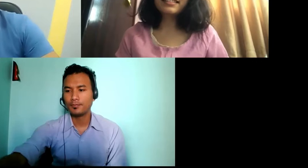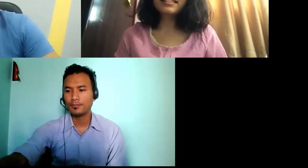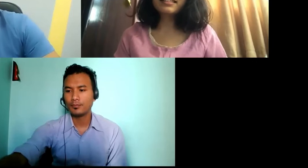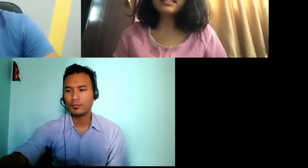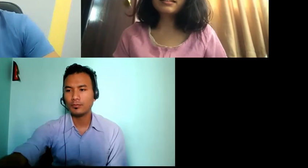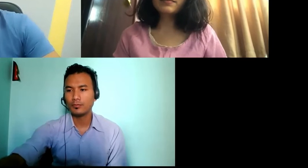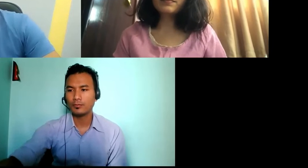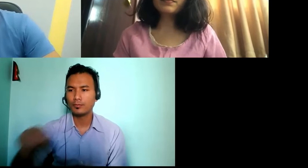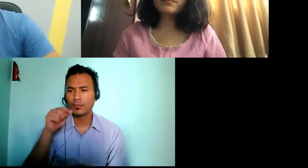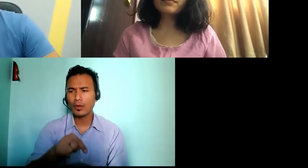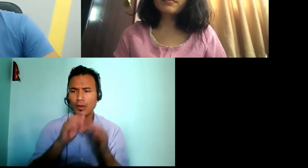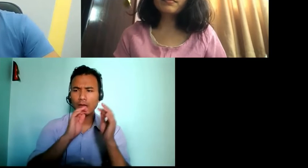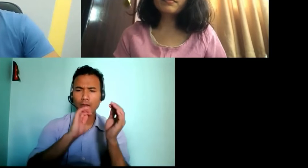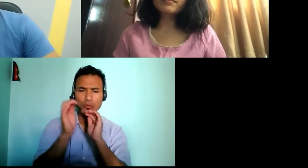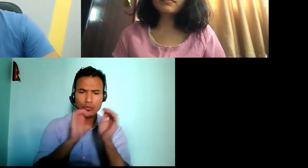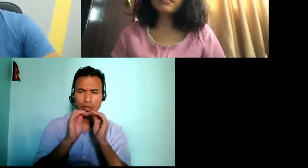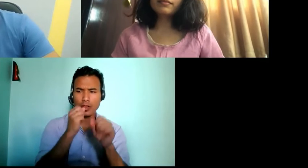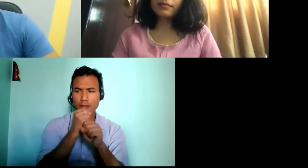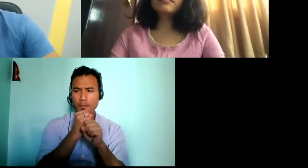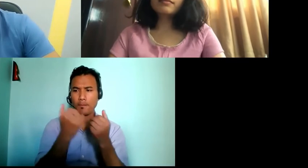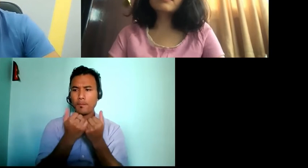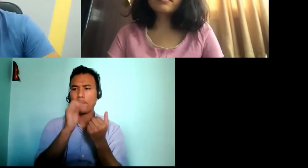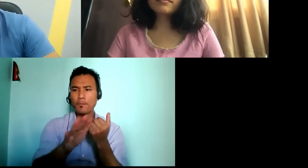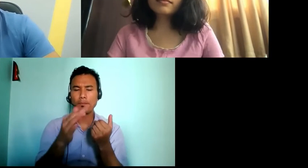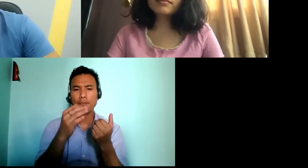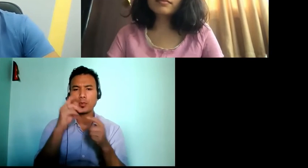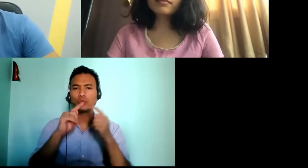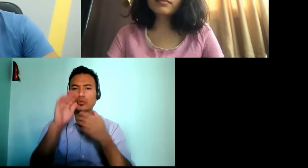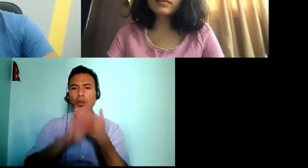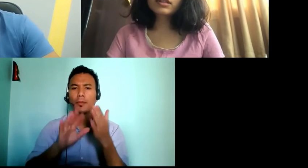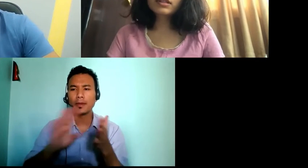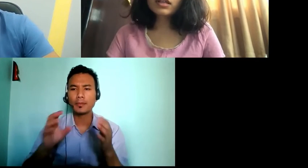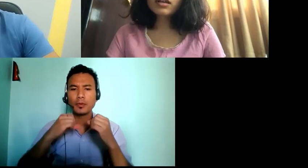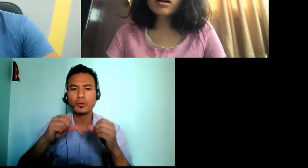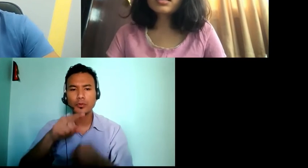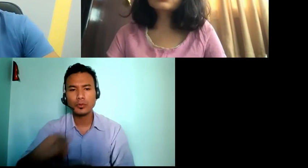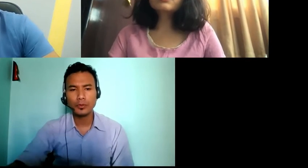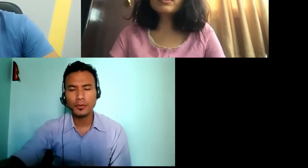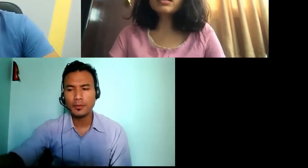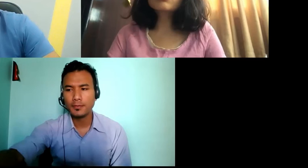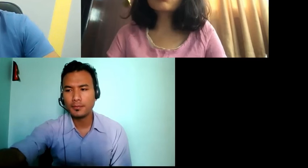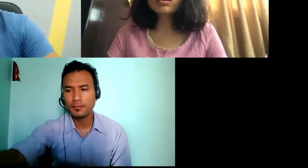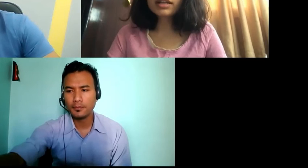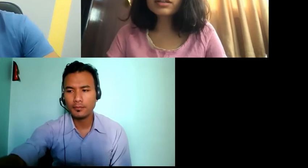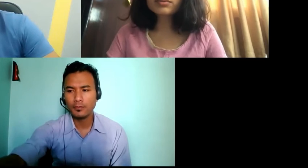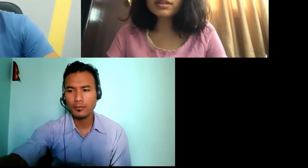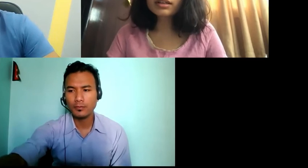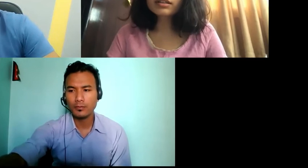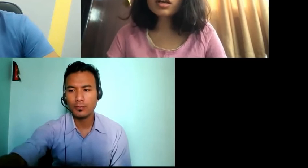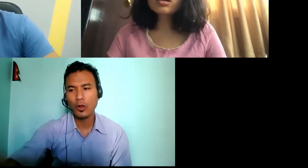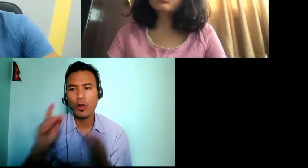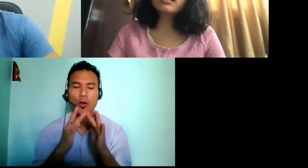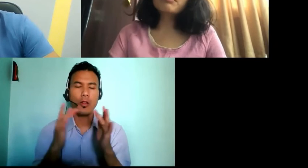अहिले तपाईँले चाहिँ काउन्सिलिङ जति पनि गरिरहनु भएको छ, के माध्यमबाट गरिरहनु भएको छ त अहिले? अहिले चाहिँ सबै यो अनलाइन हुन्छ,